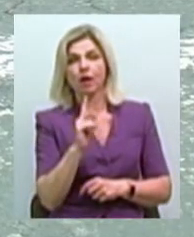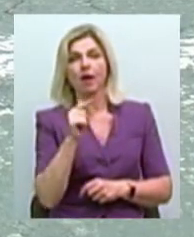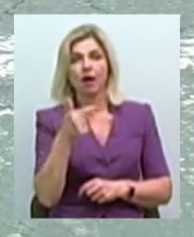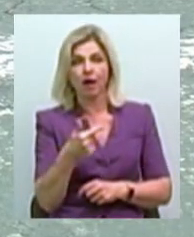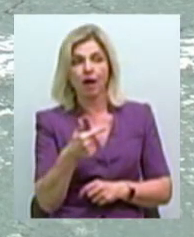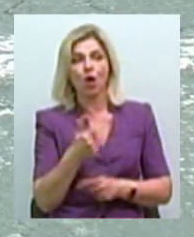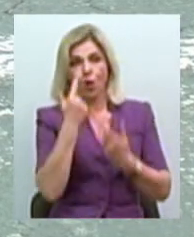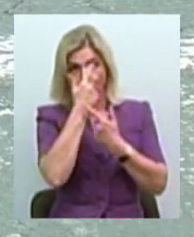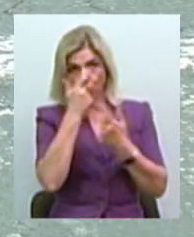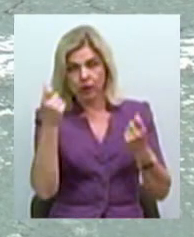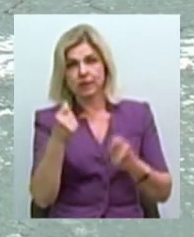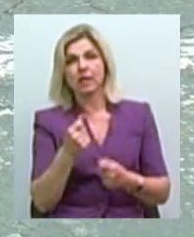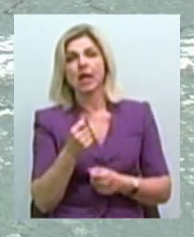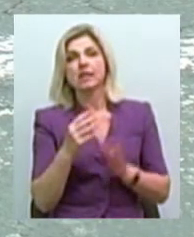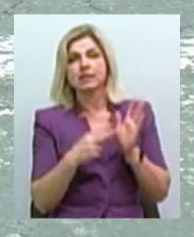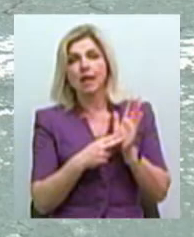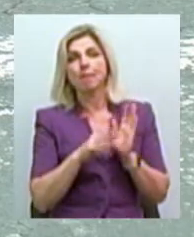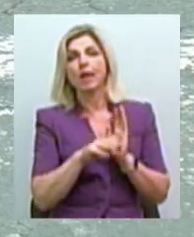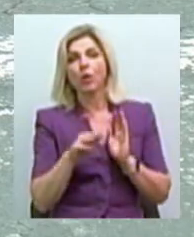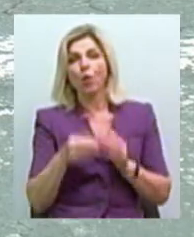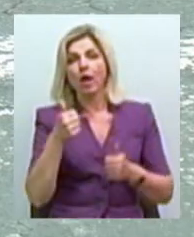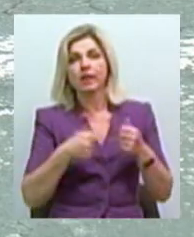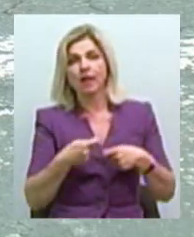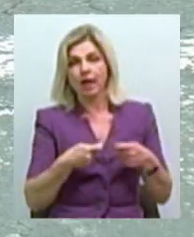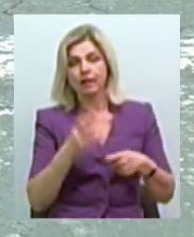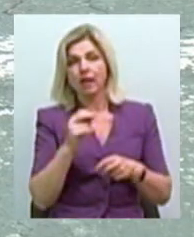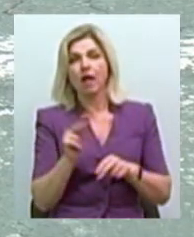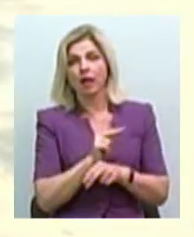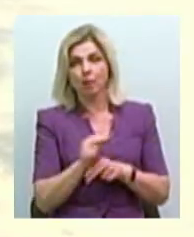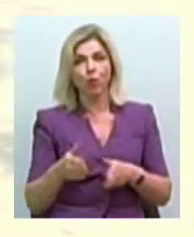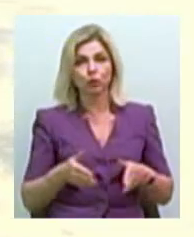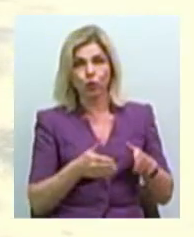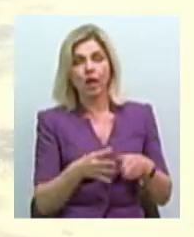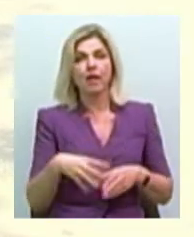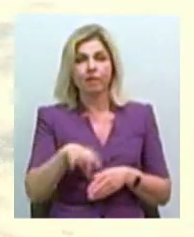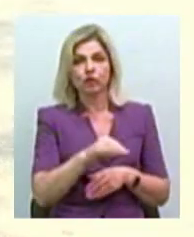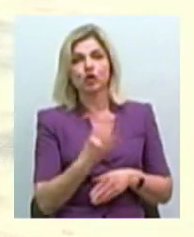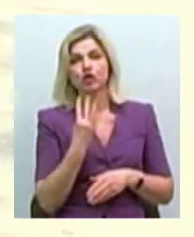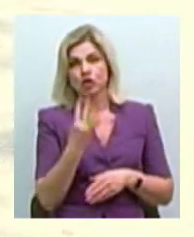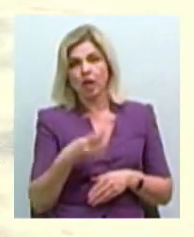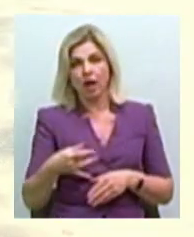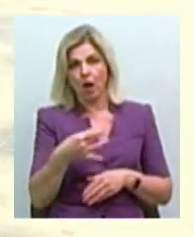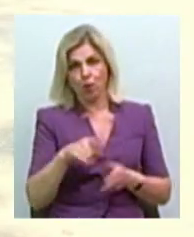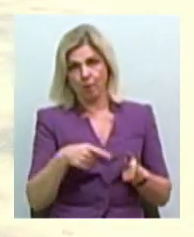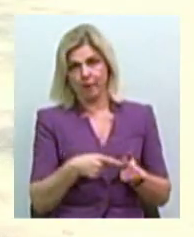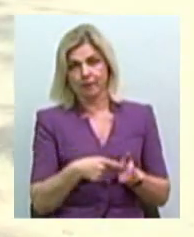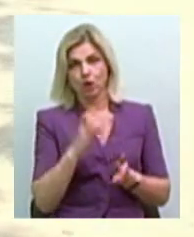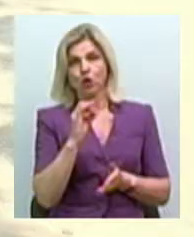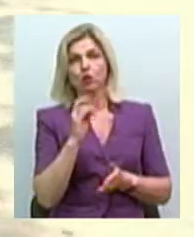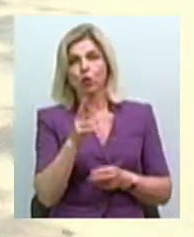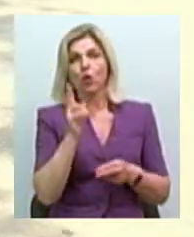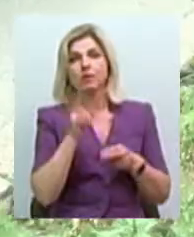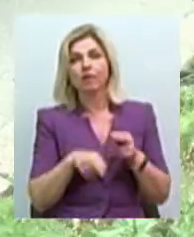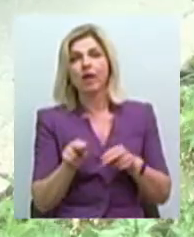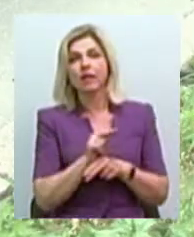господарства оголосив 7-мільйонний тендер на поточний ремонт доріг в усіх 4 районах міста. Строк завершення